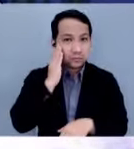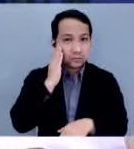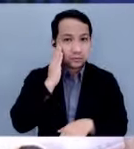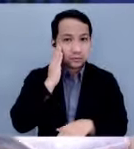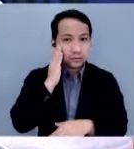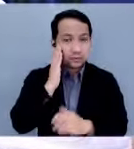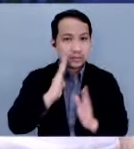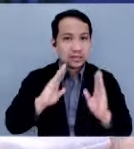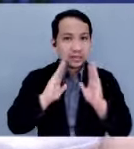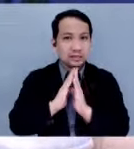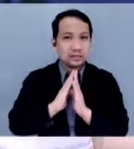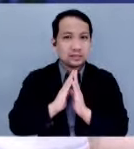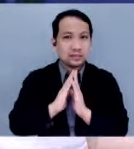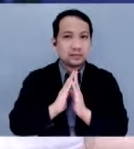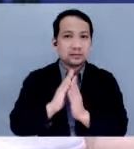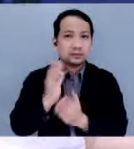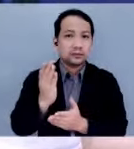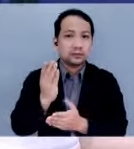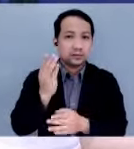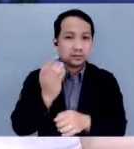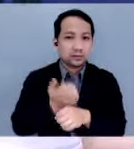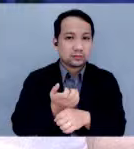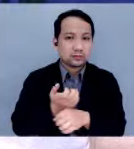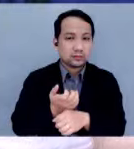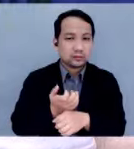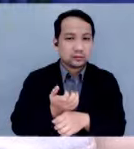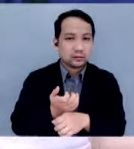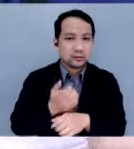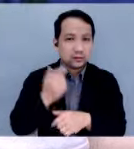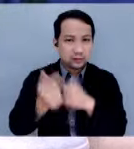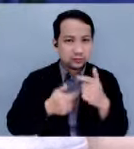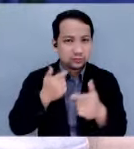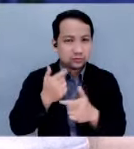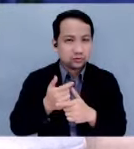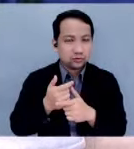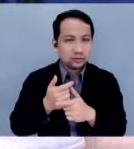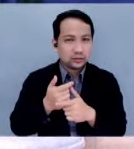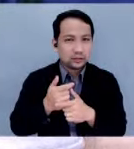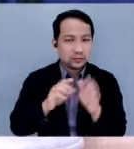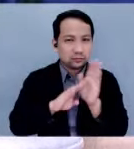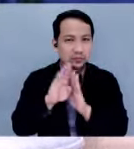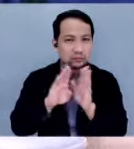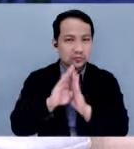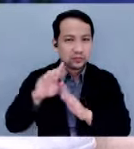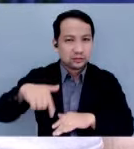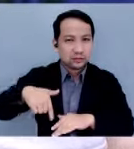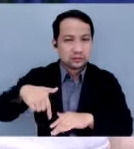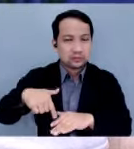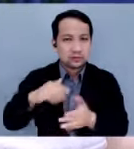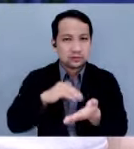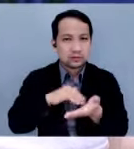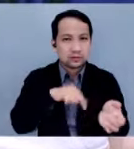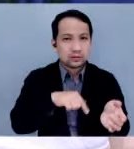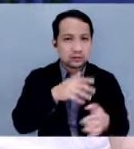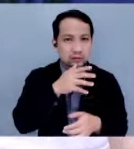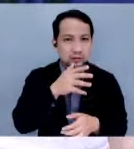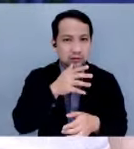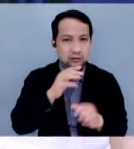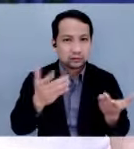ni Dimps dito, no? Lalo na kung meron itong global development delay, nakilala ni Doc Tex Makalintal, ang isang ina na walang